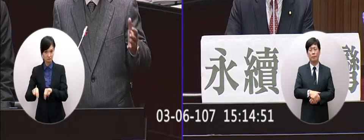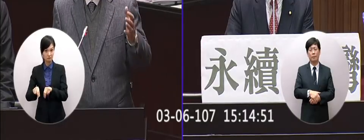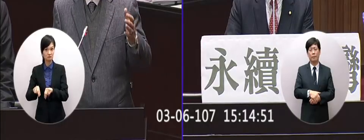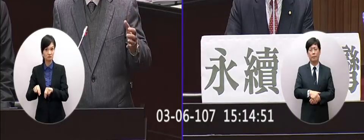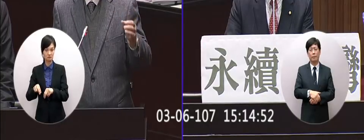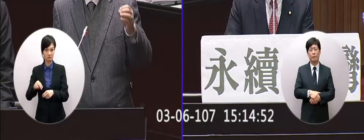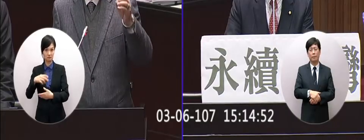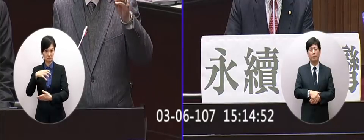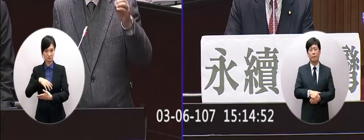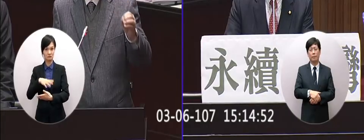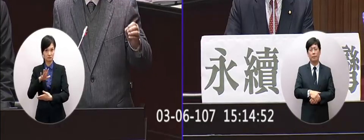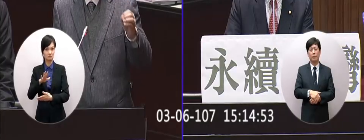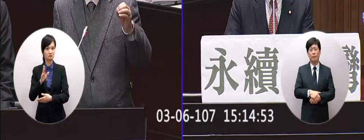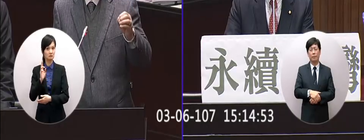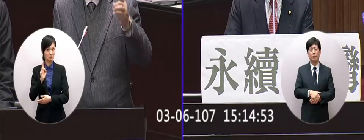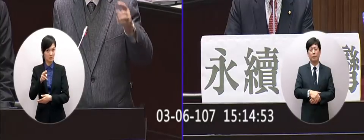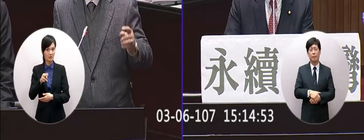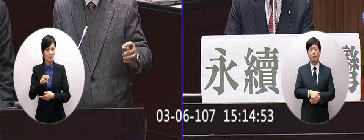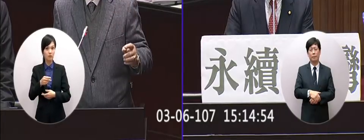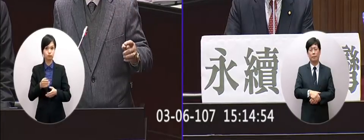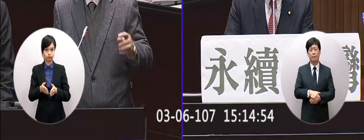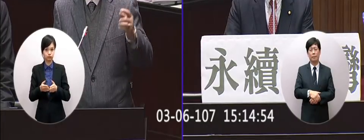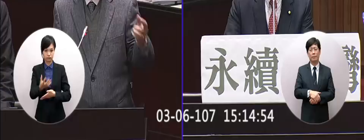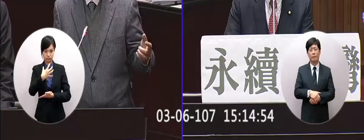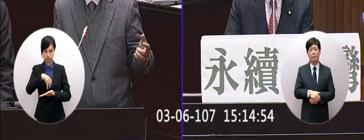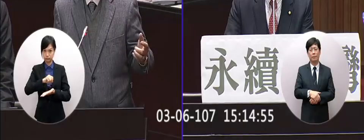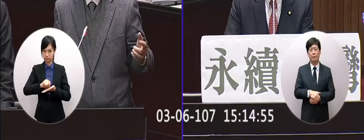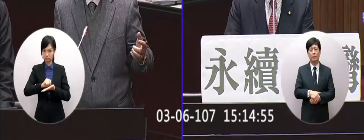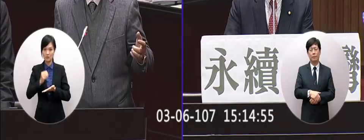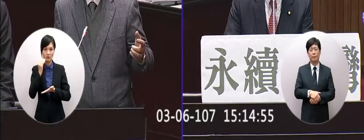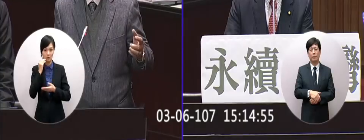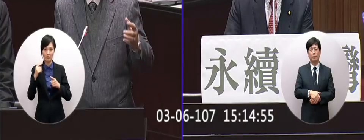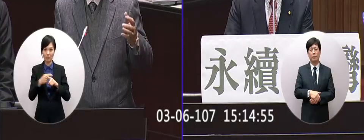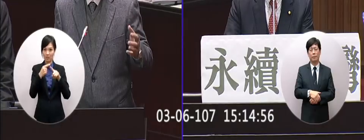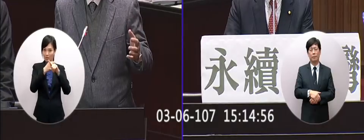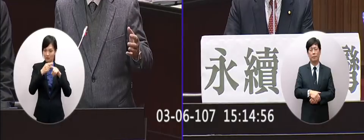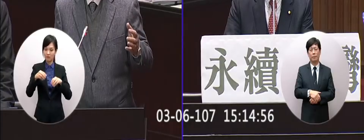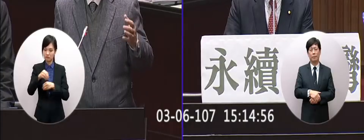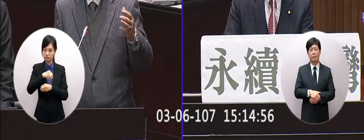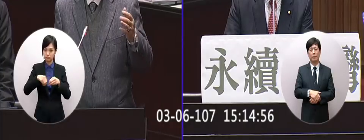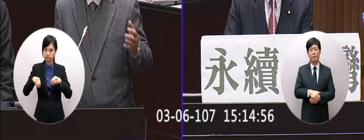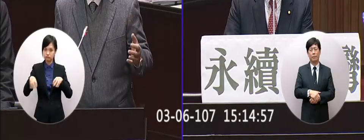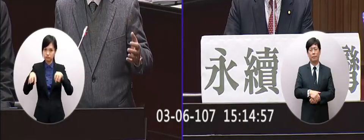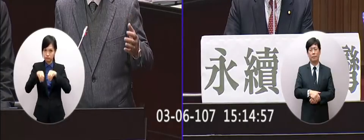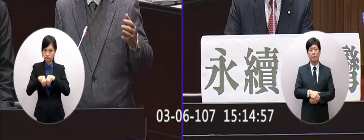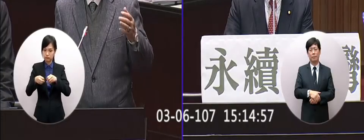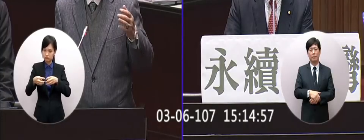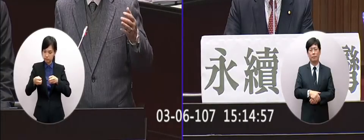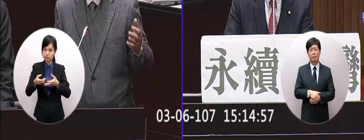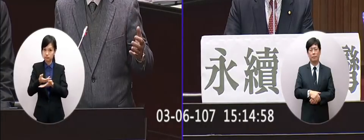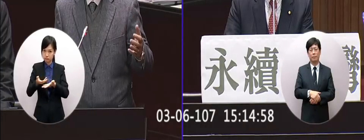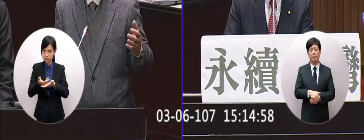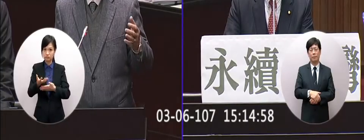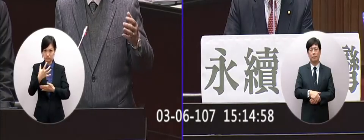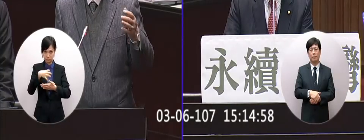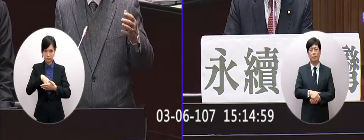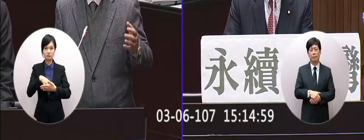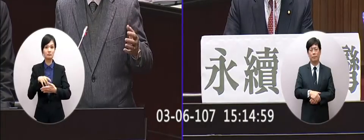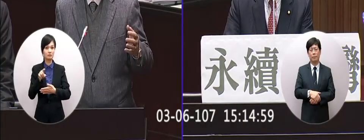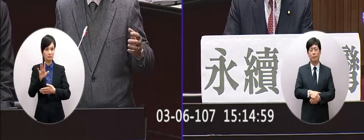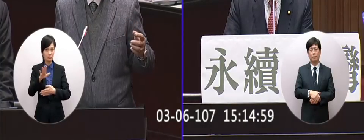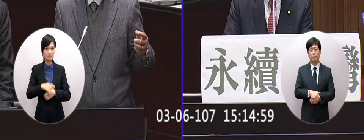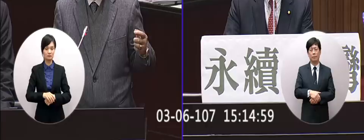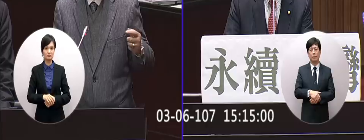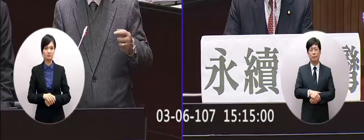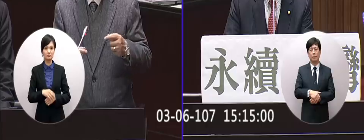要求列入那么争议处理的一环，包括调解在内。那这个部分我们都鼓励在机关啊，也